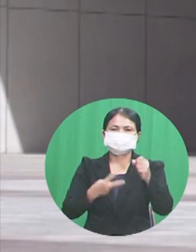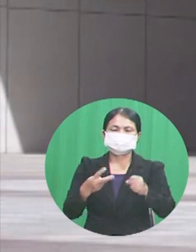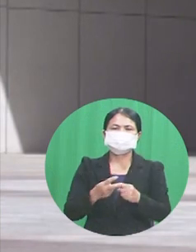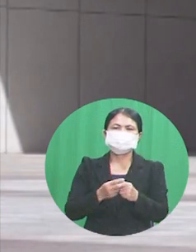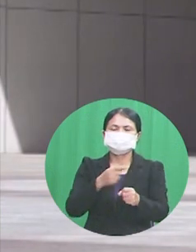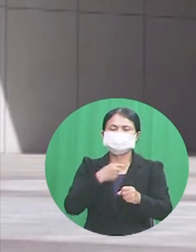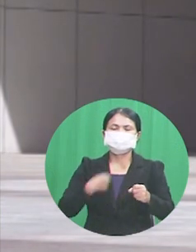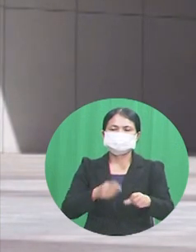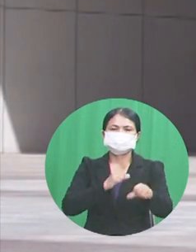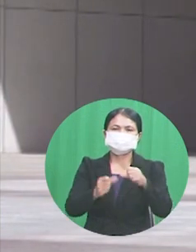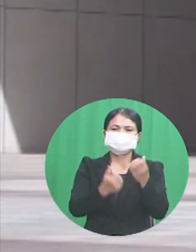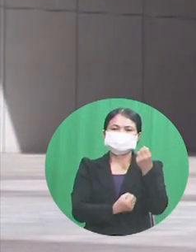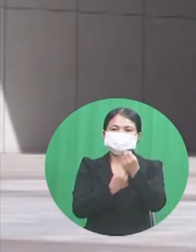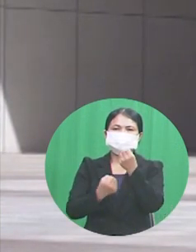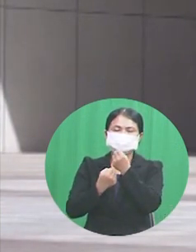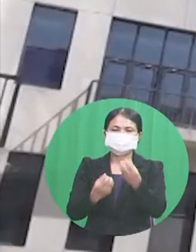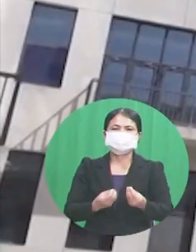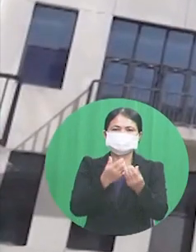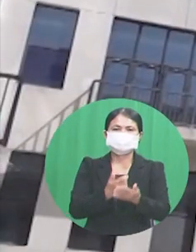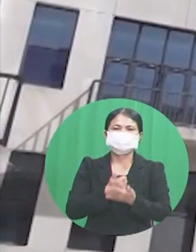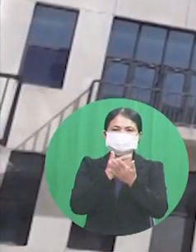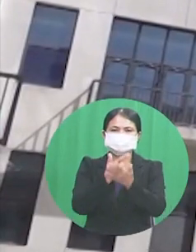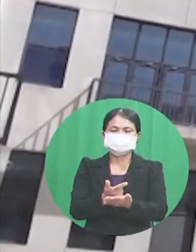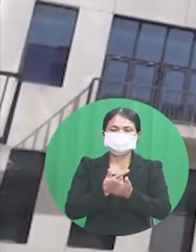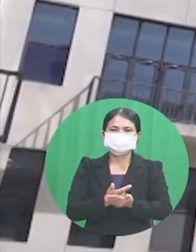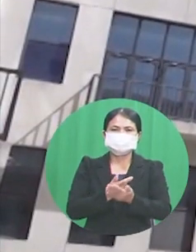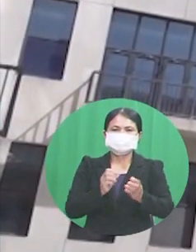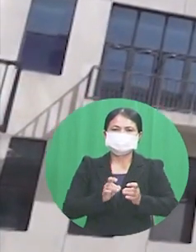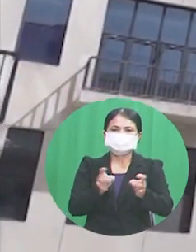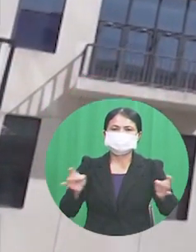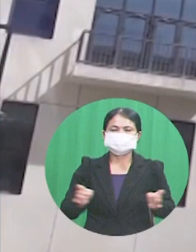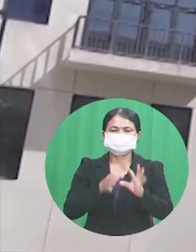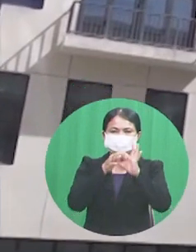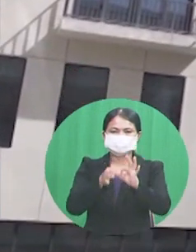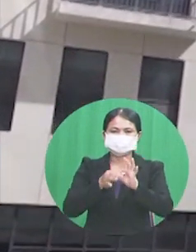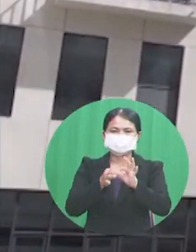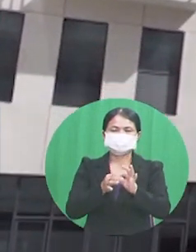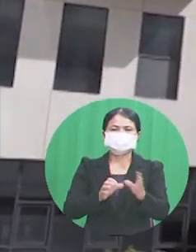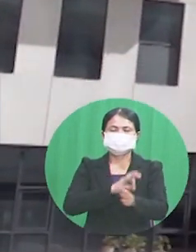ហើយចិននឹងបន្តគាំទ្រនិងផ្តល់ជំនួយព្រមទាំងពង្រីកសហប្រតិបត្តិការ